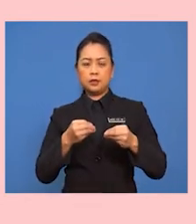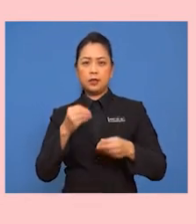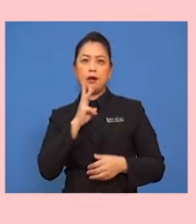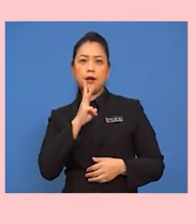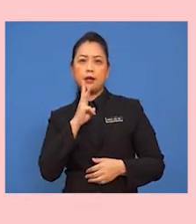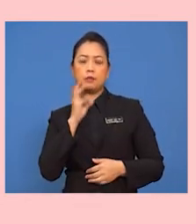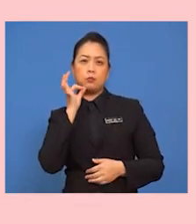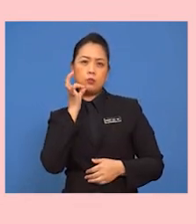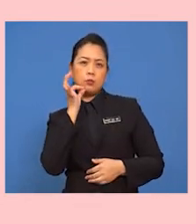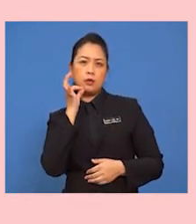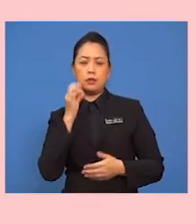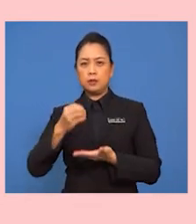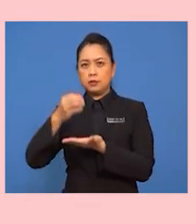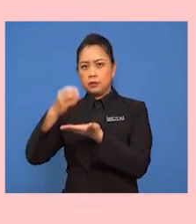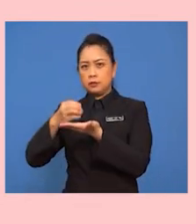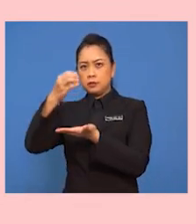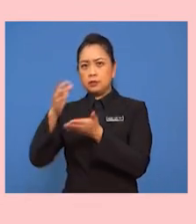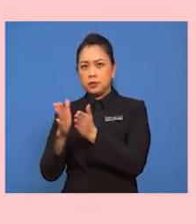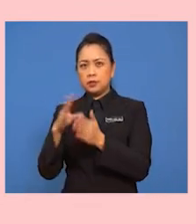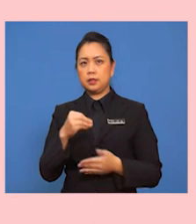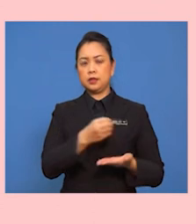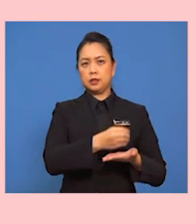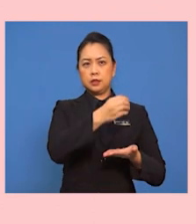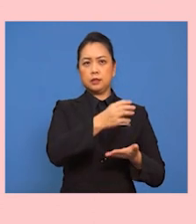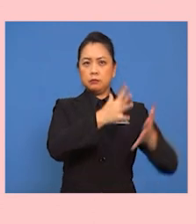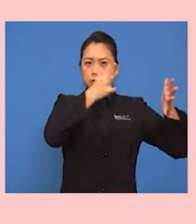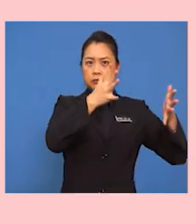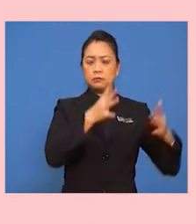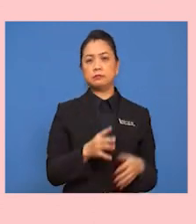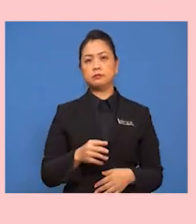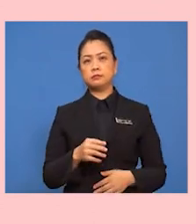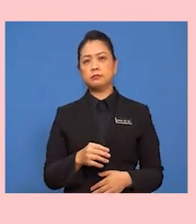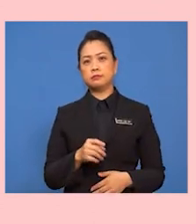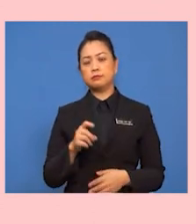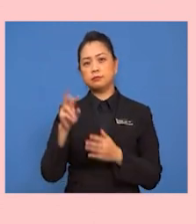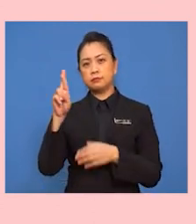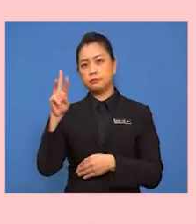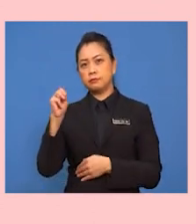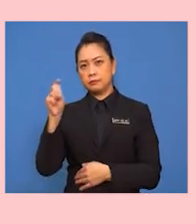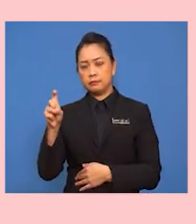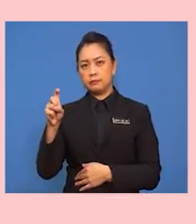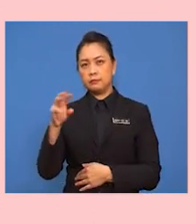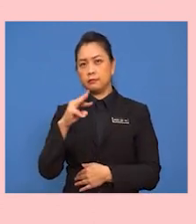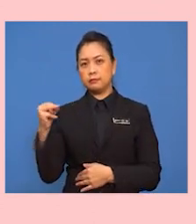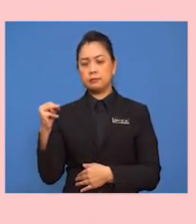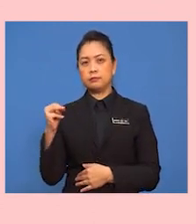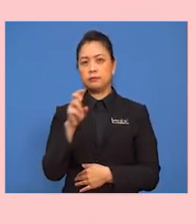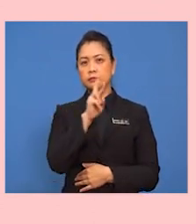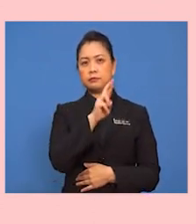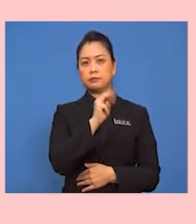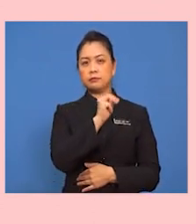-buahan gelas kecil dan gelas besar Masing-masing ialah ringgit Malaysia